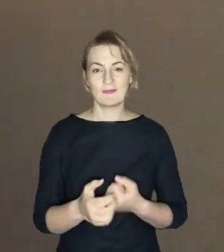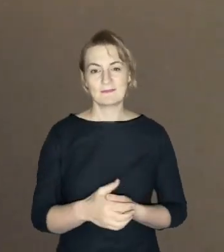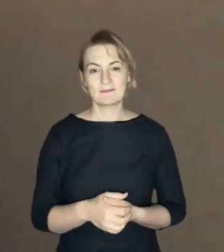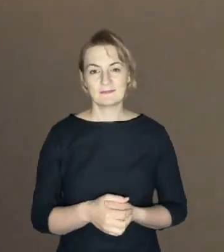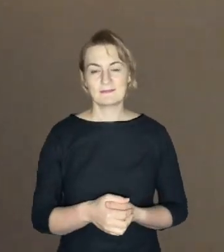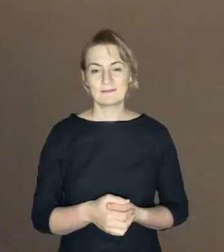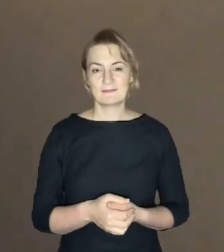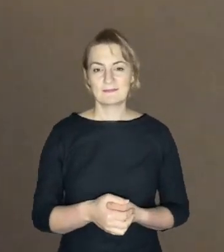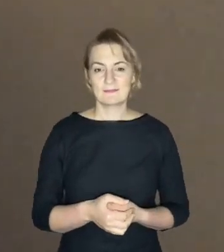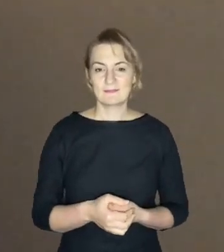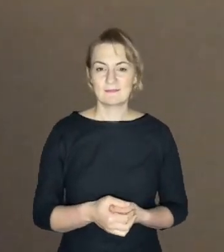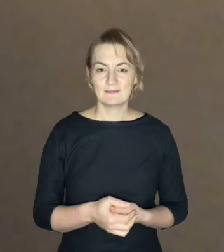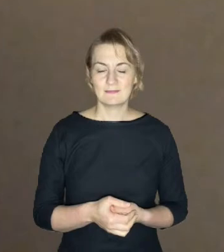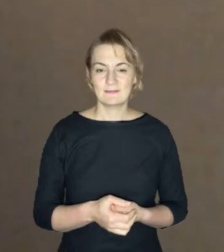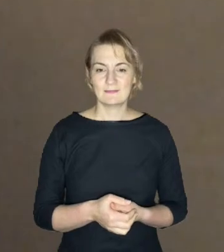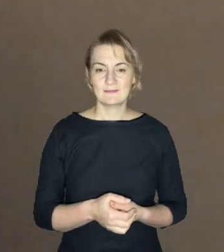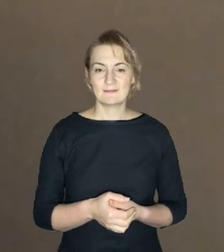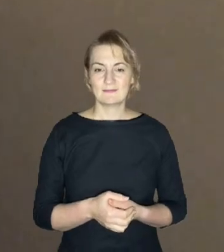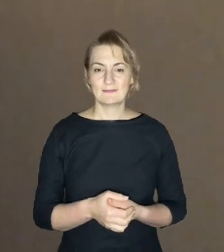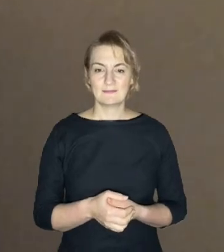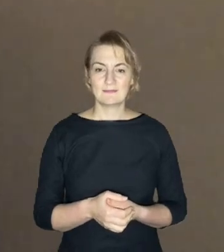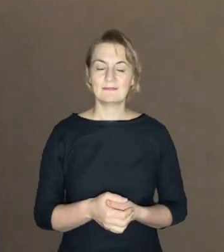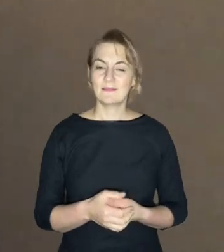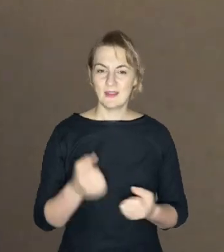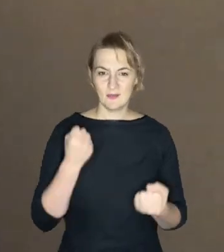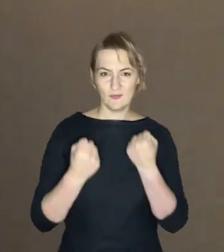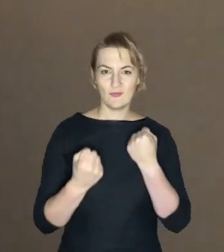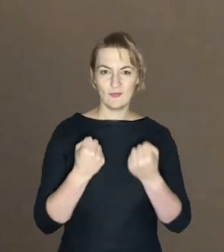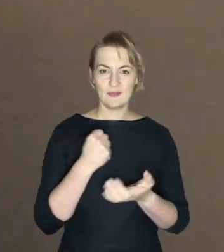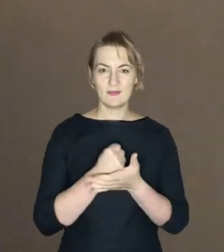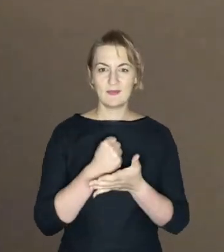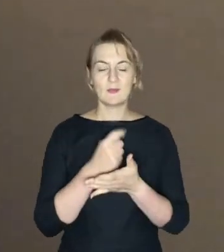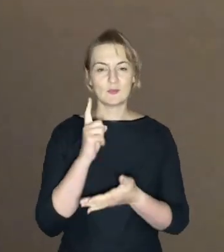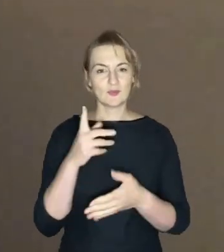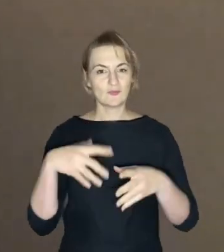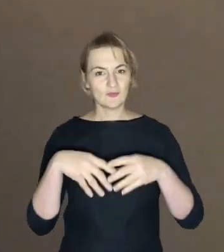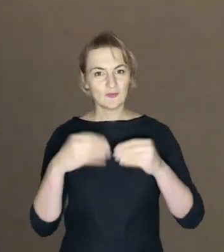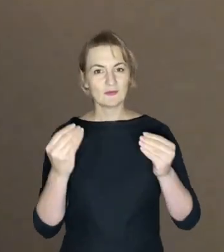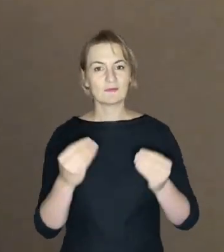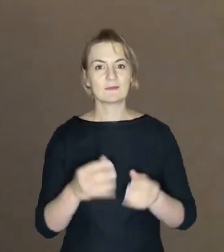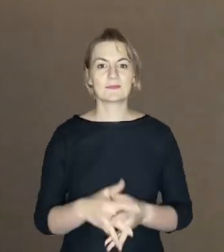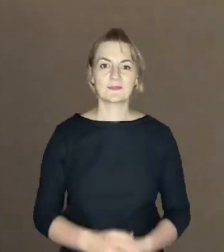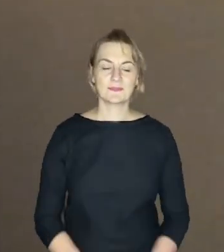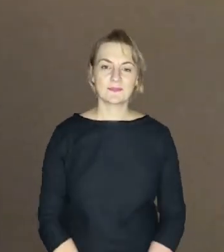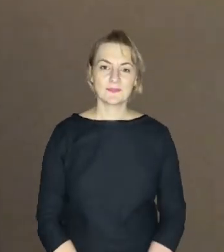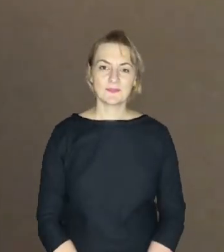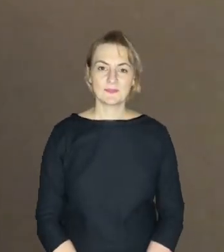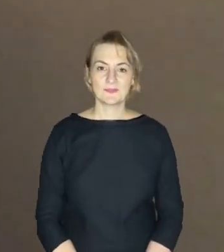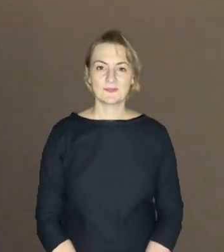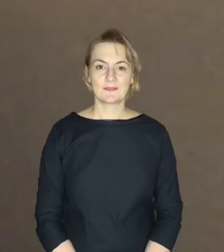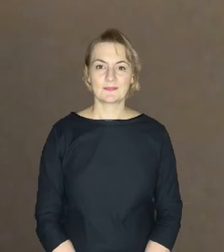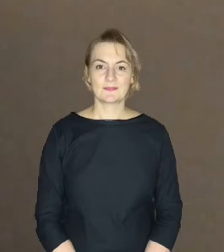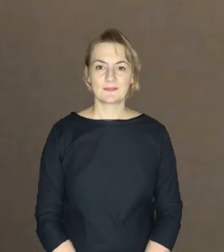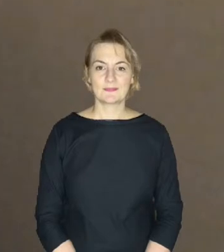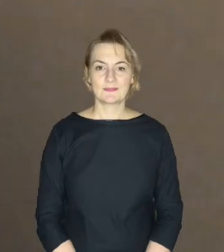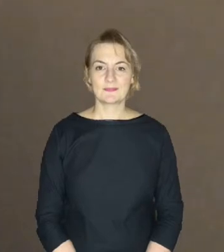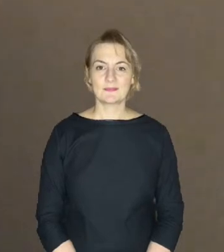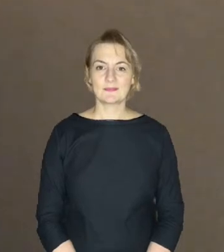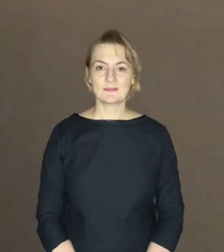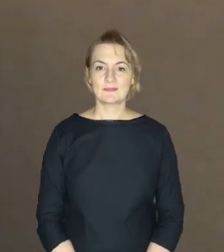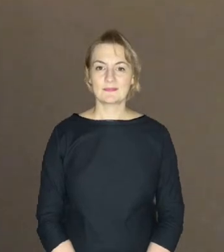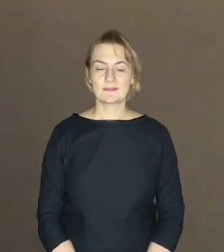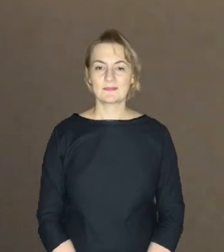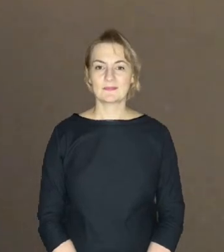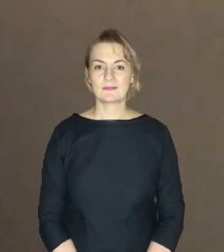warto od trudnych rzeczy zaczynać. No, jak konkretnie z dnia na dzień, z chwili na